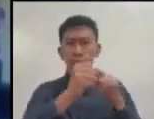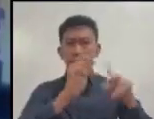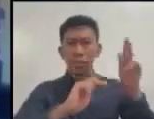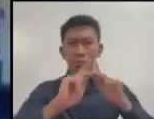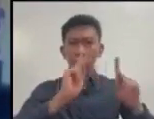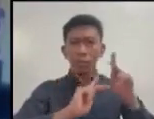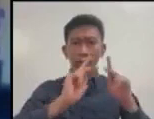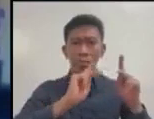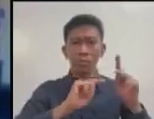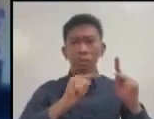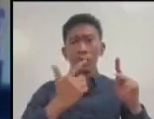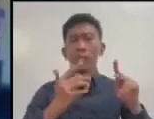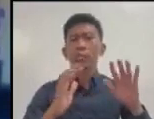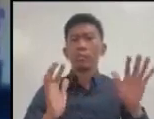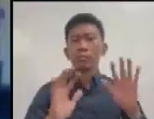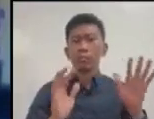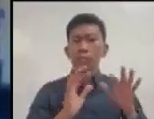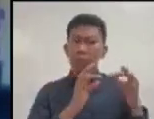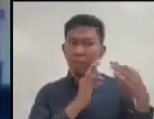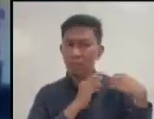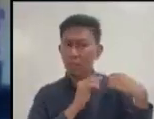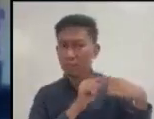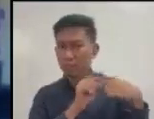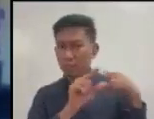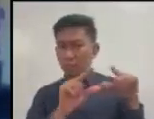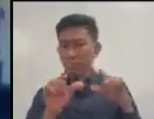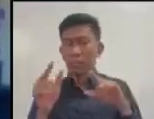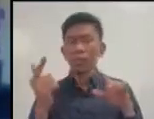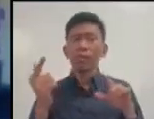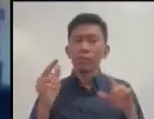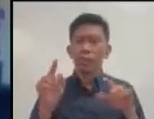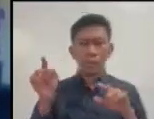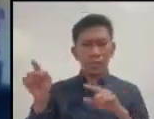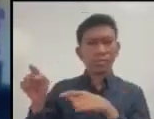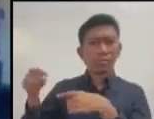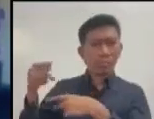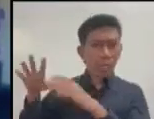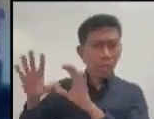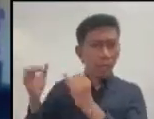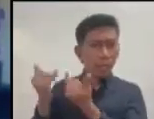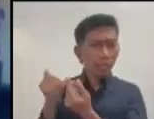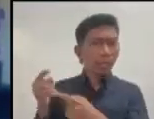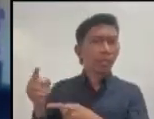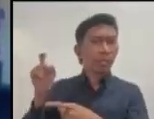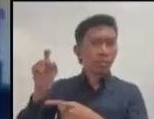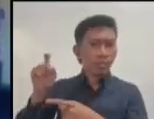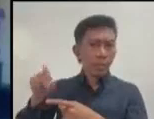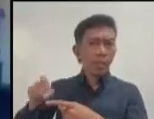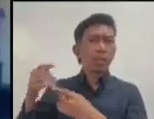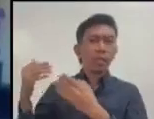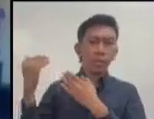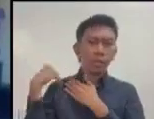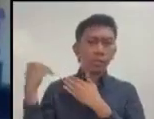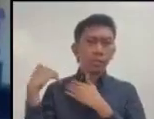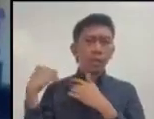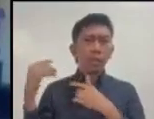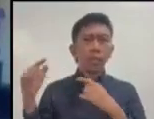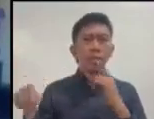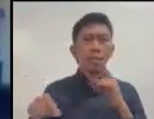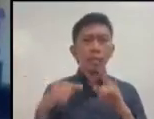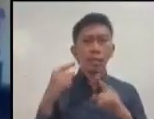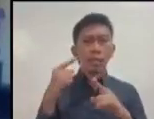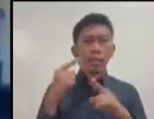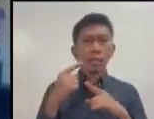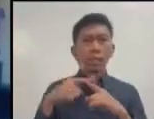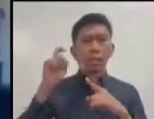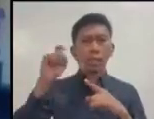naisasaalang, lalong-lalo na pagdating sa usapin ng mga panapon o yung mga basura. Mahalaga po talaga na may collection